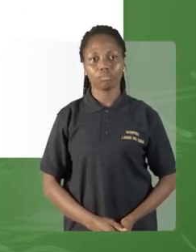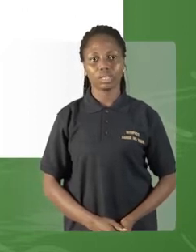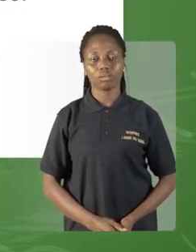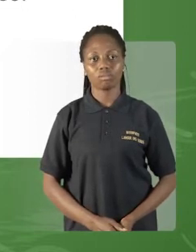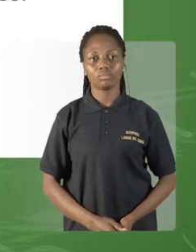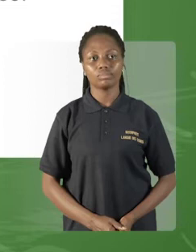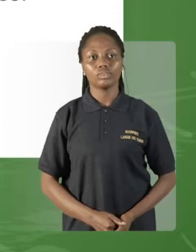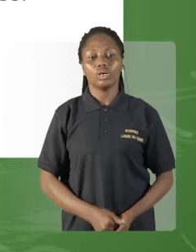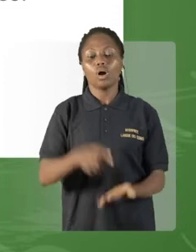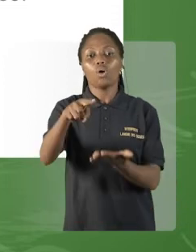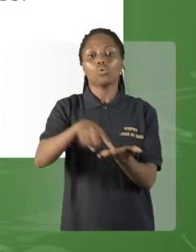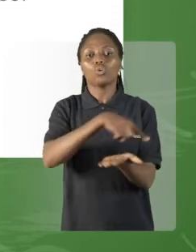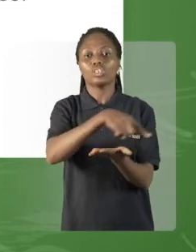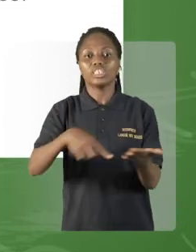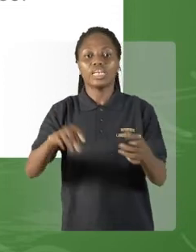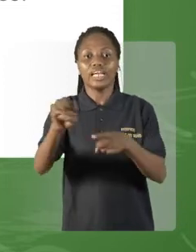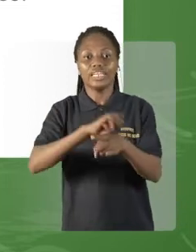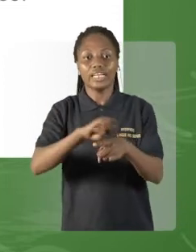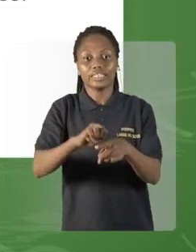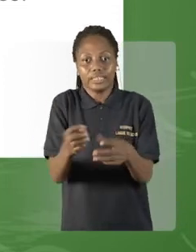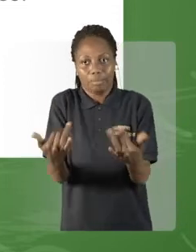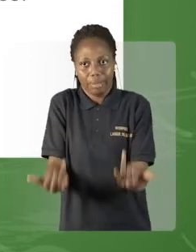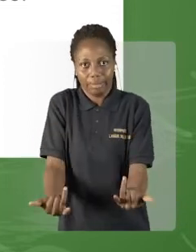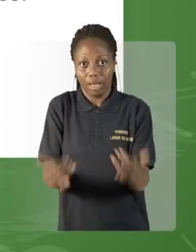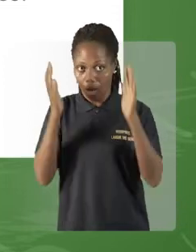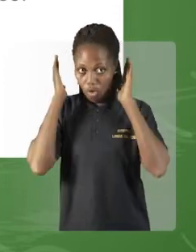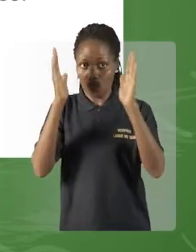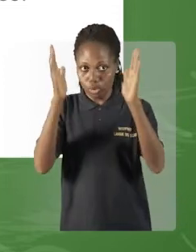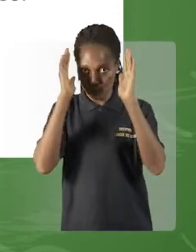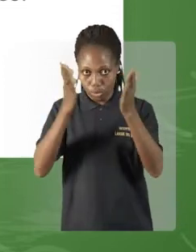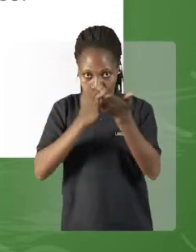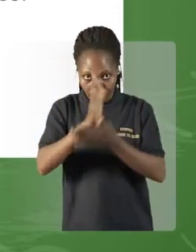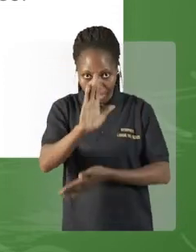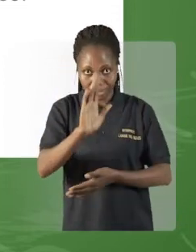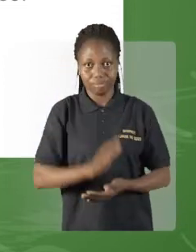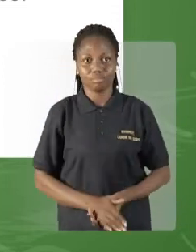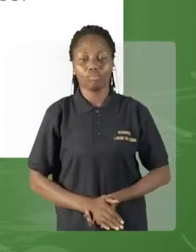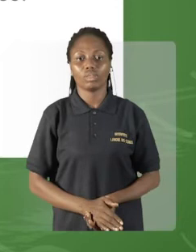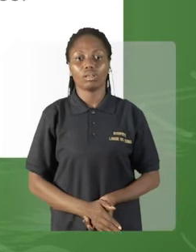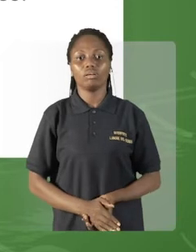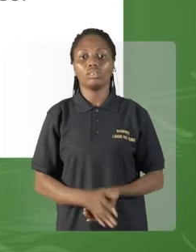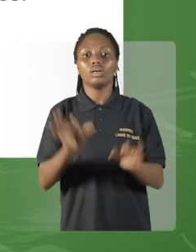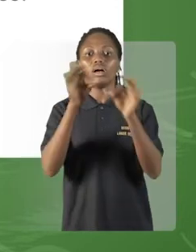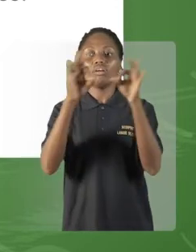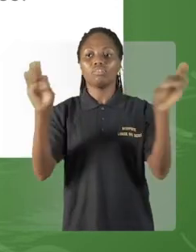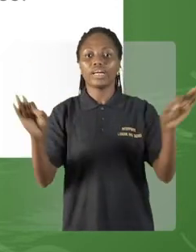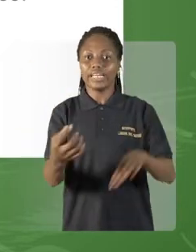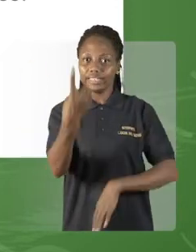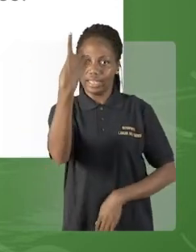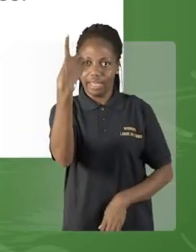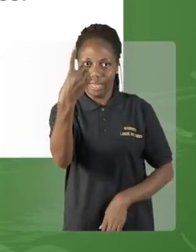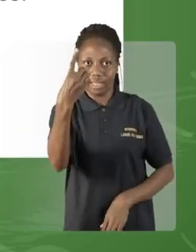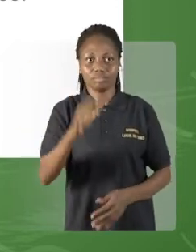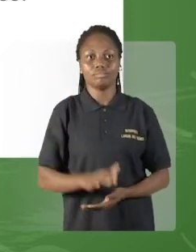Très bien. Nous passons maintenant au corrigé de l'exercice. Pour la première phrase, nous avons « Le